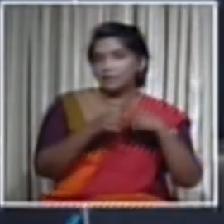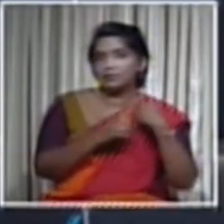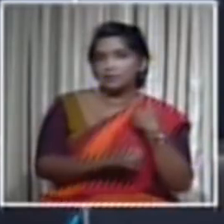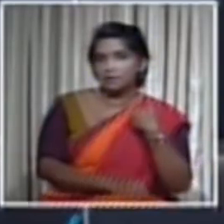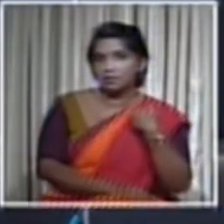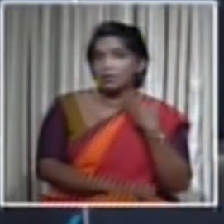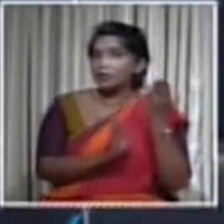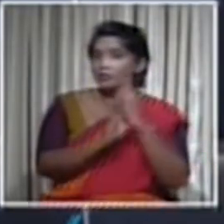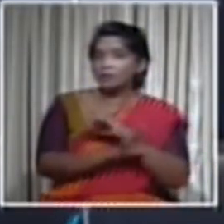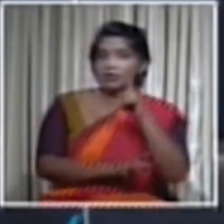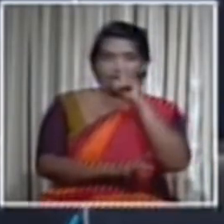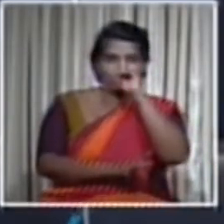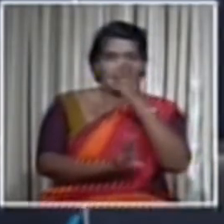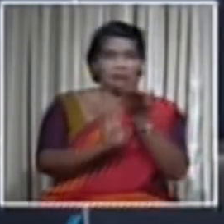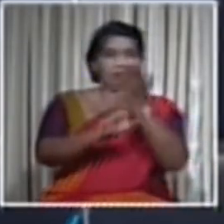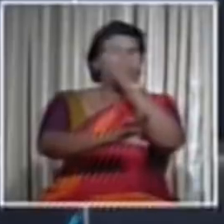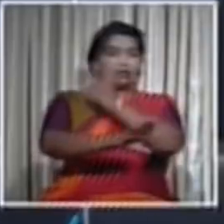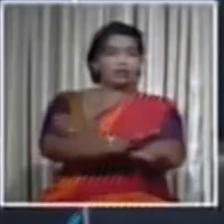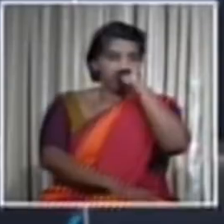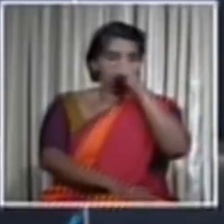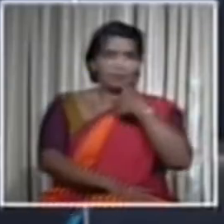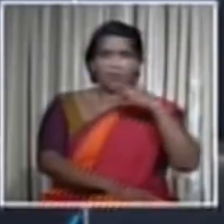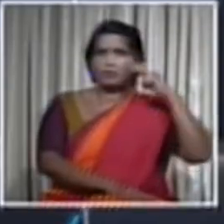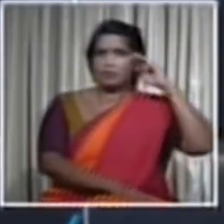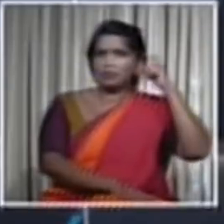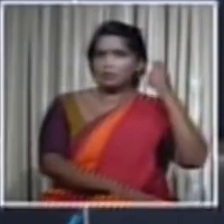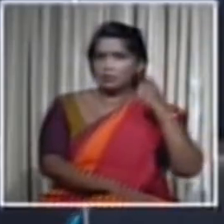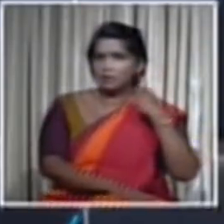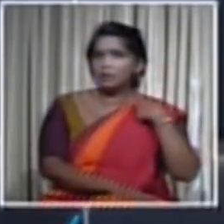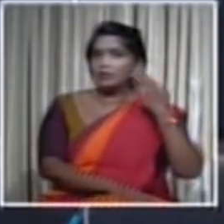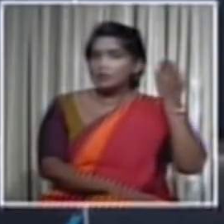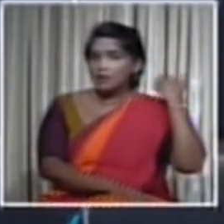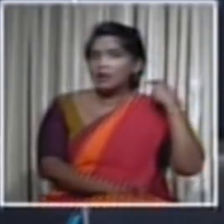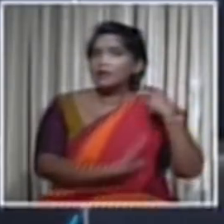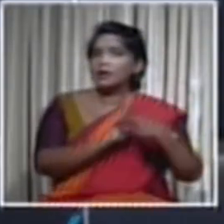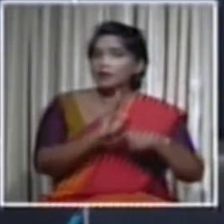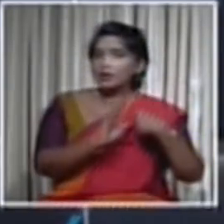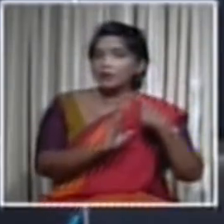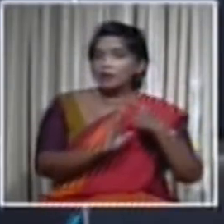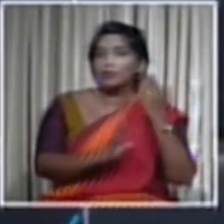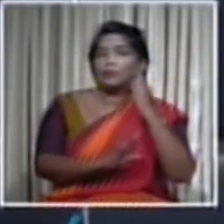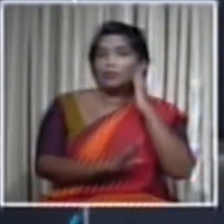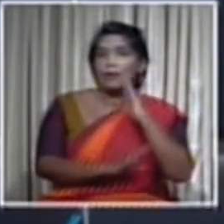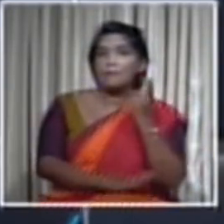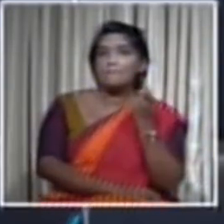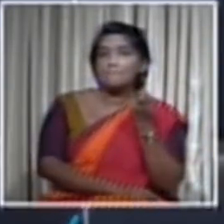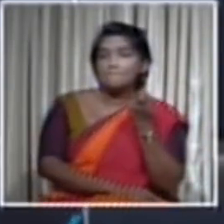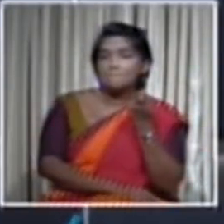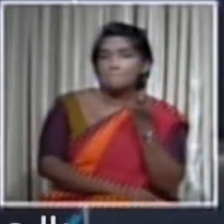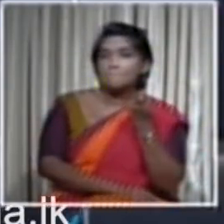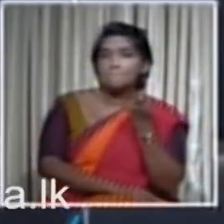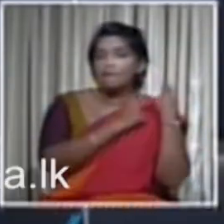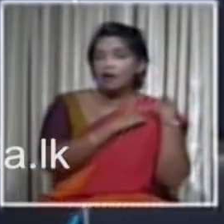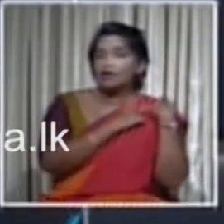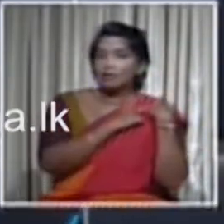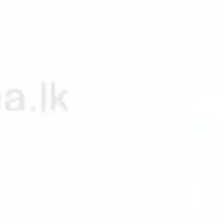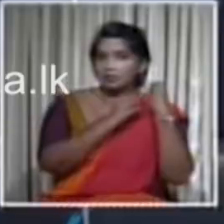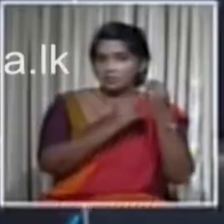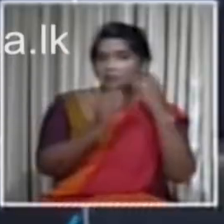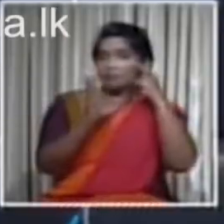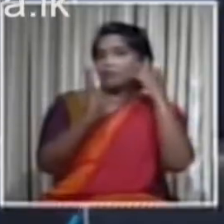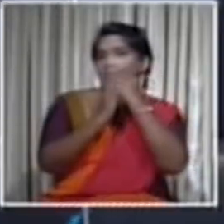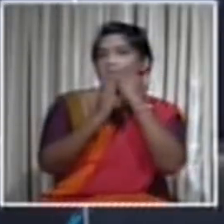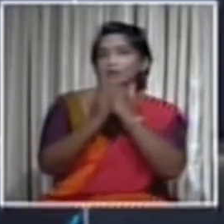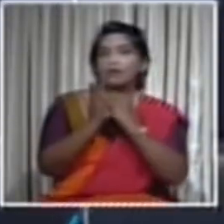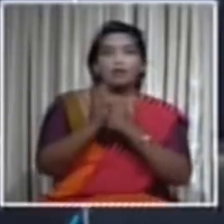දැන් ගිය සතියනේ ඉත ඉස්සෙල්ලා සතිය අපිට පොරොන්දු වුණා එදා තිබුණ ලංකාවේ තිබුණ විදේශ විනිමය සංචිතය බාර දෙන්න කියලා කරුණු